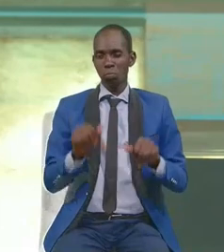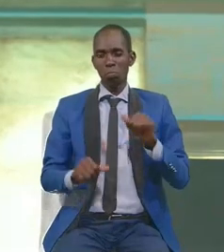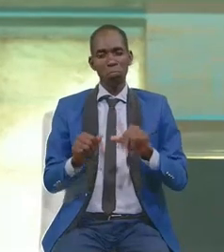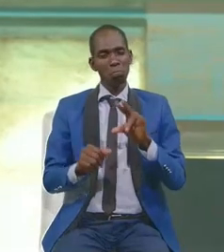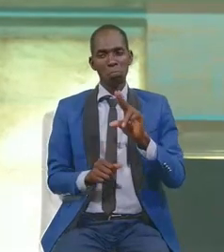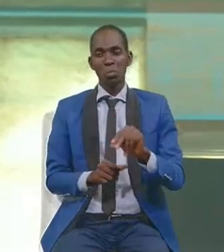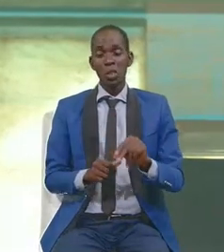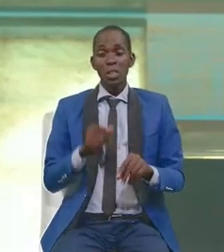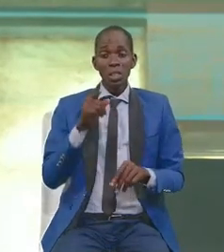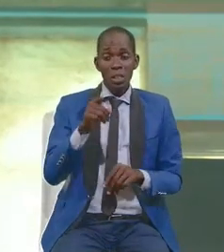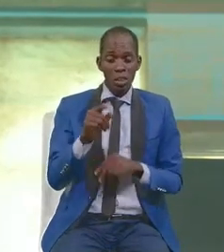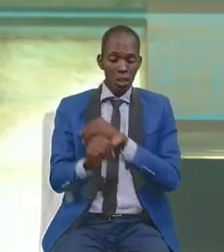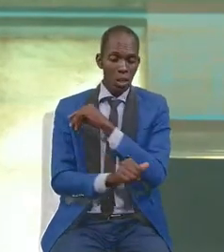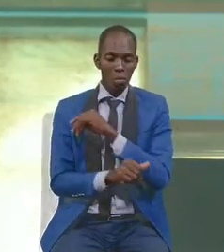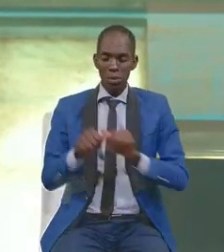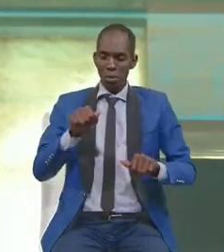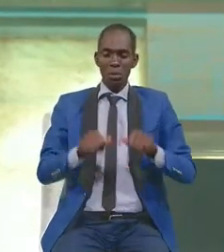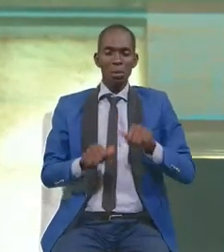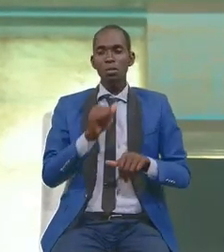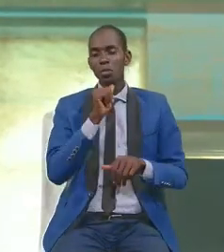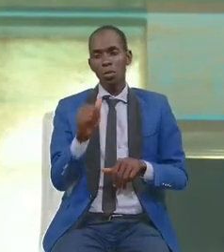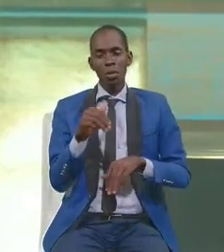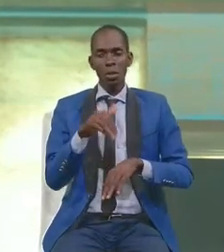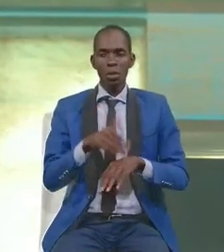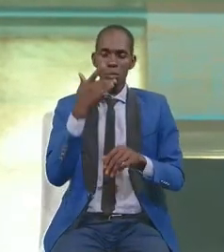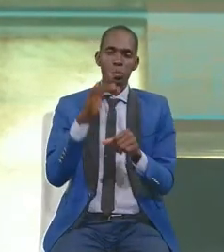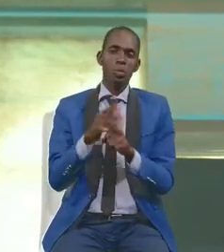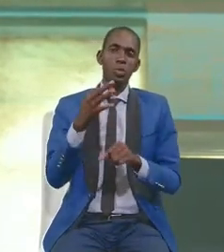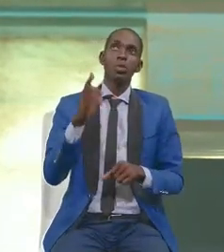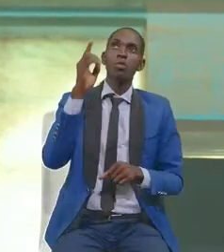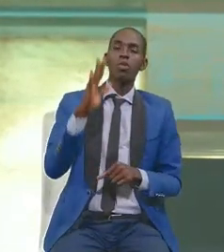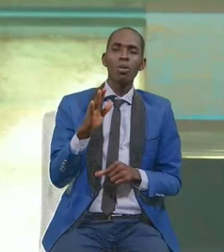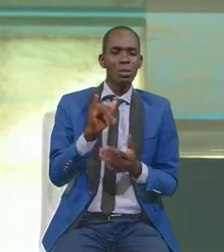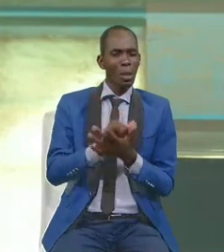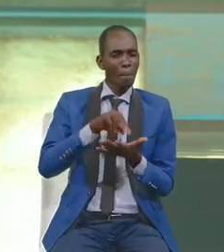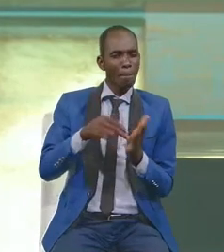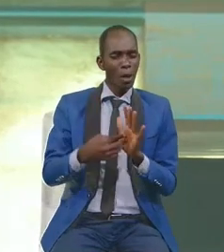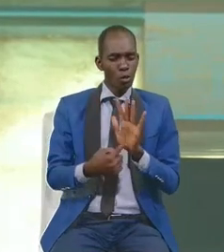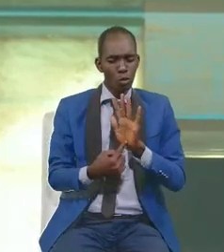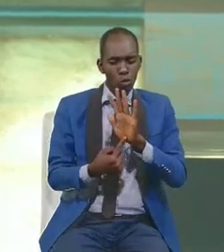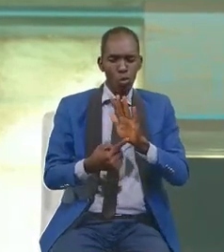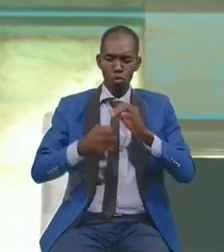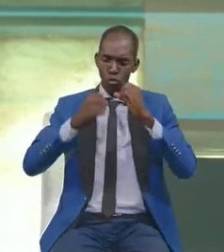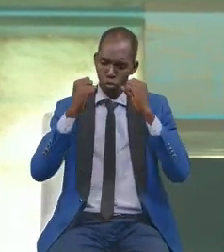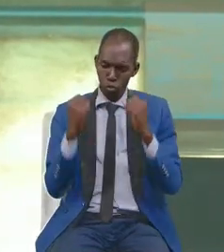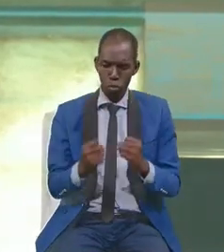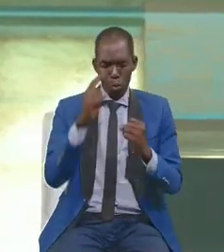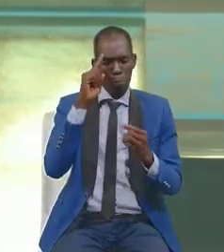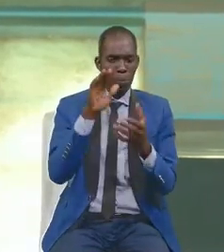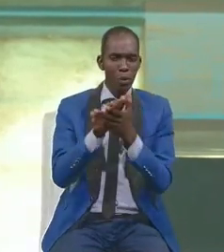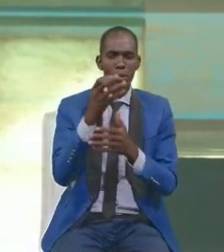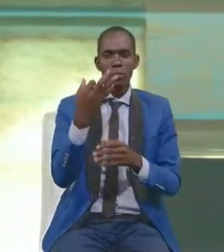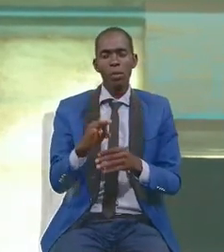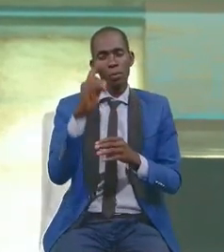incrédulité au sujet de la promesse de Dieu. C'est manifester une forte persuasion de foi. Et c'est